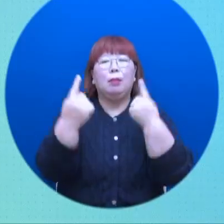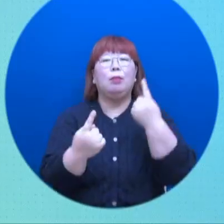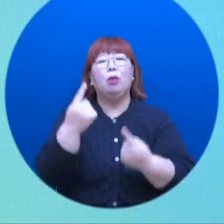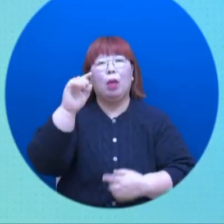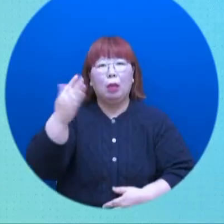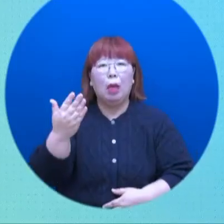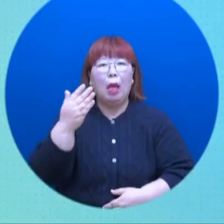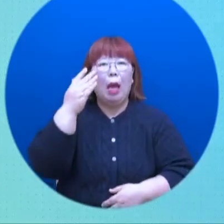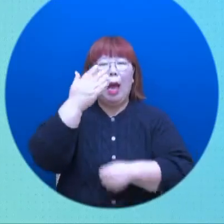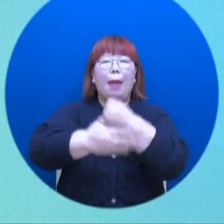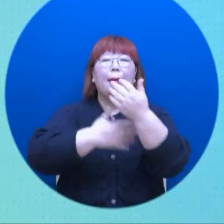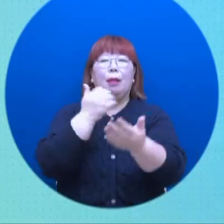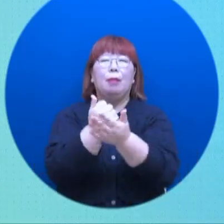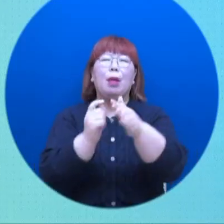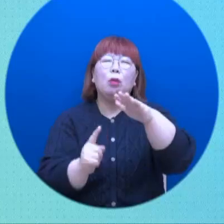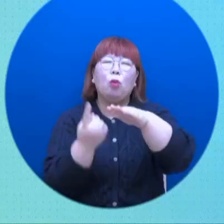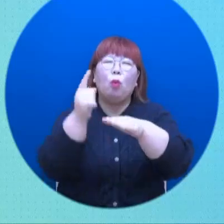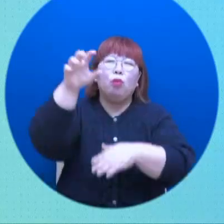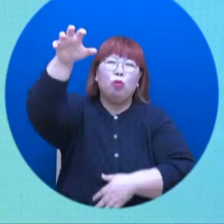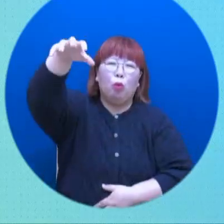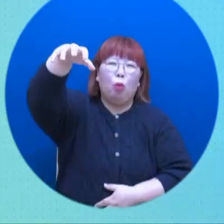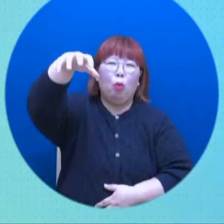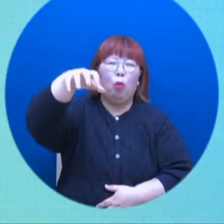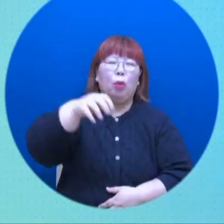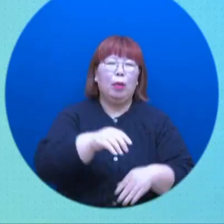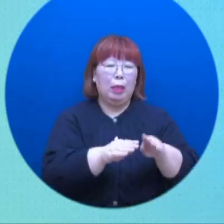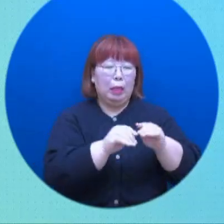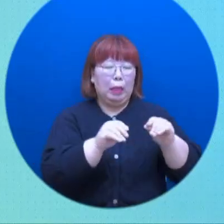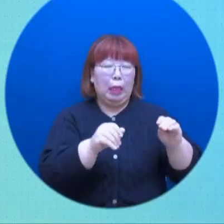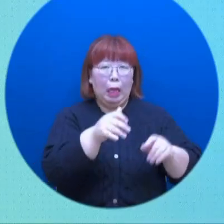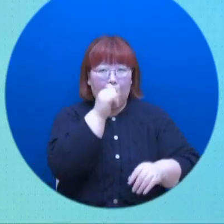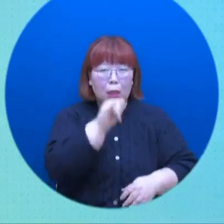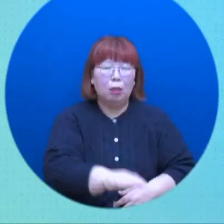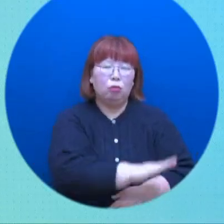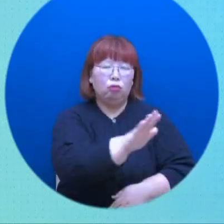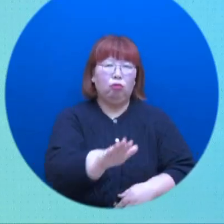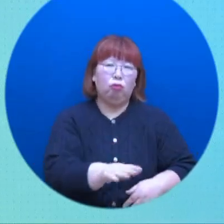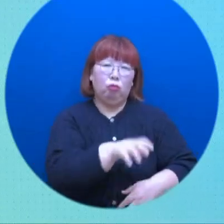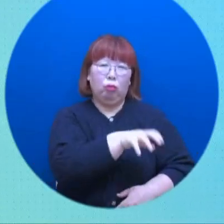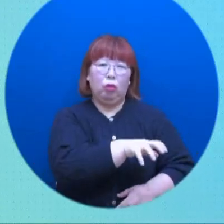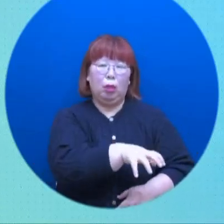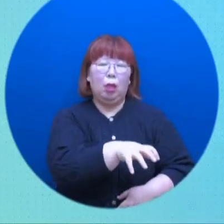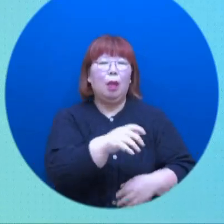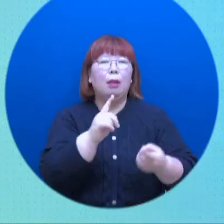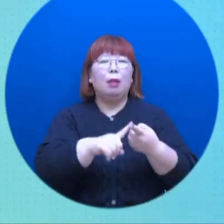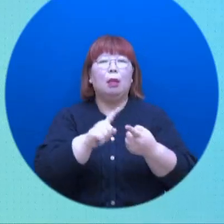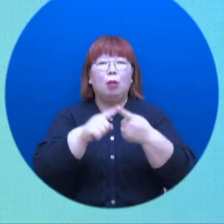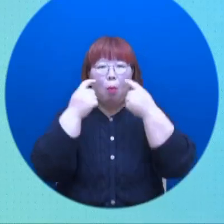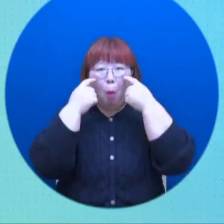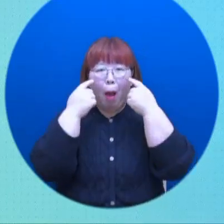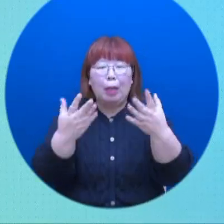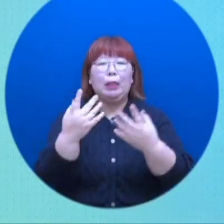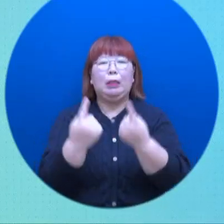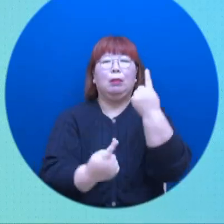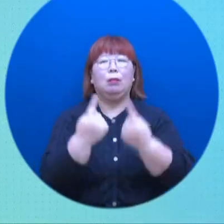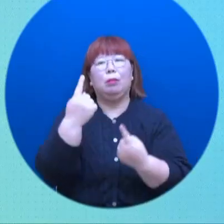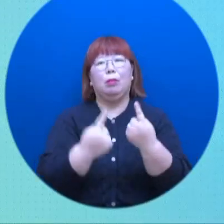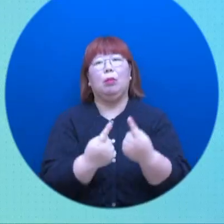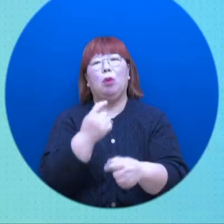높은 위치와 하늘에 계신 하나님과 땅에 있는 우리의 위치를 선명하게